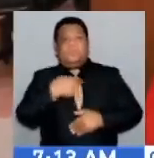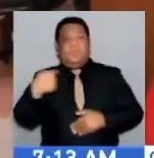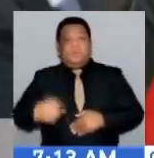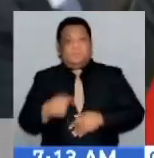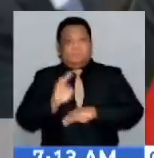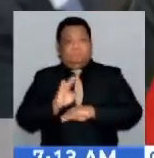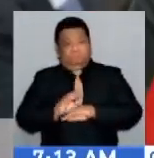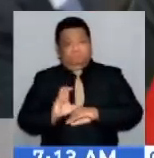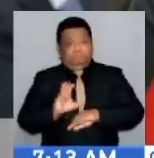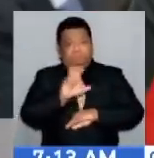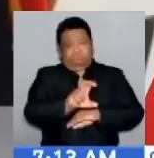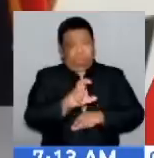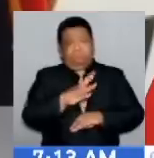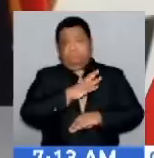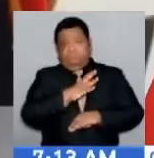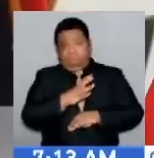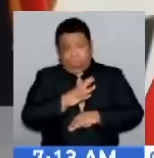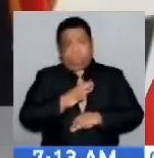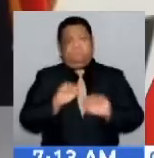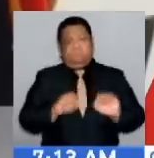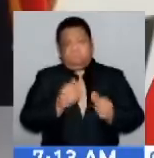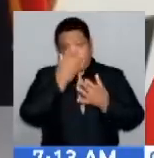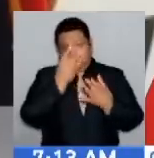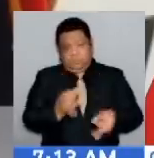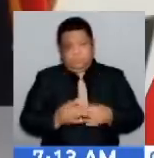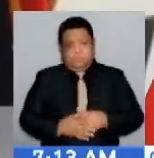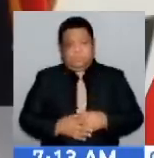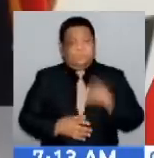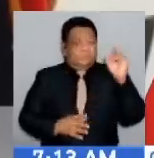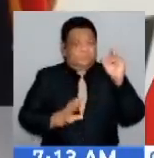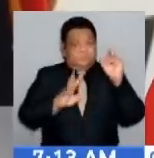sa pagbisita roon ng Pangulo. The President